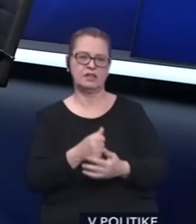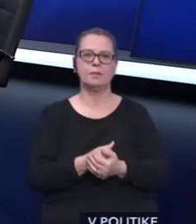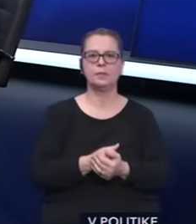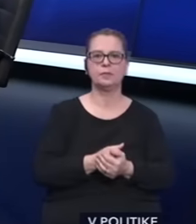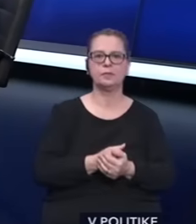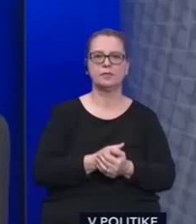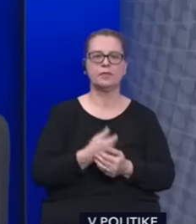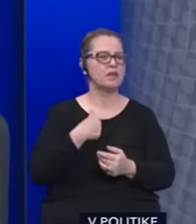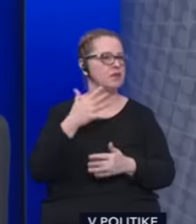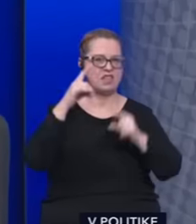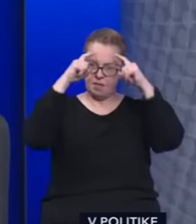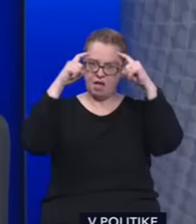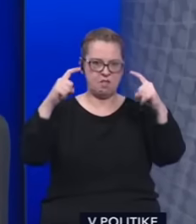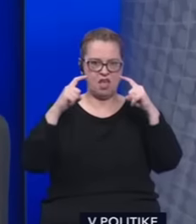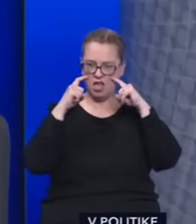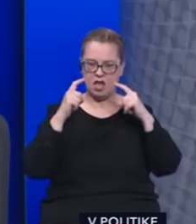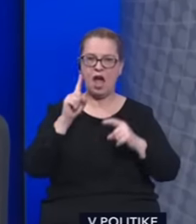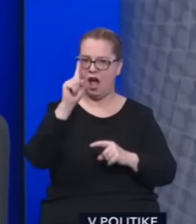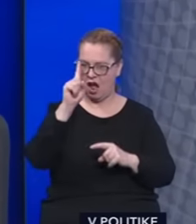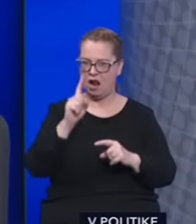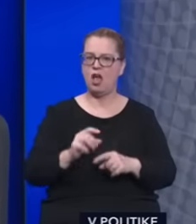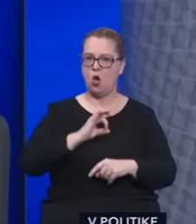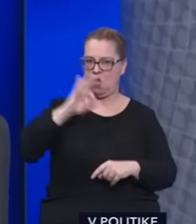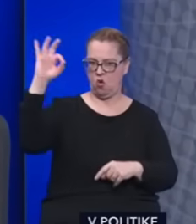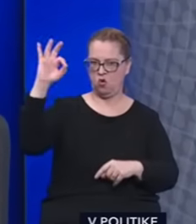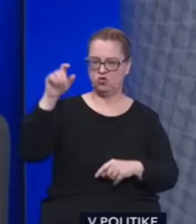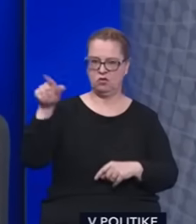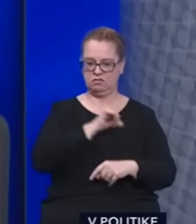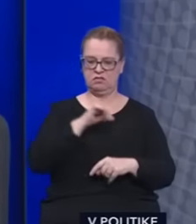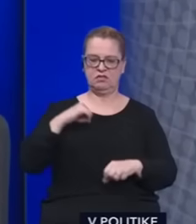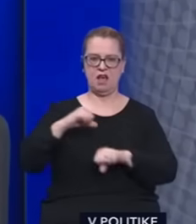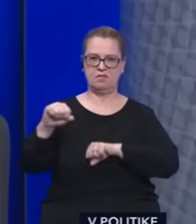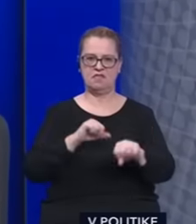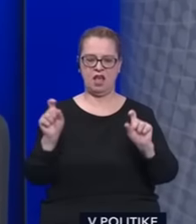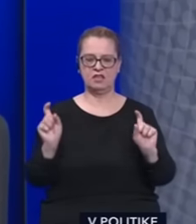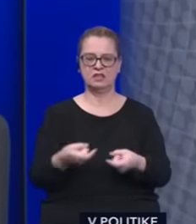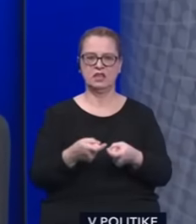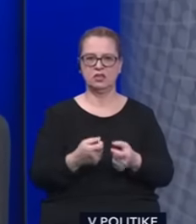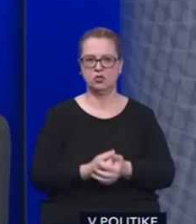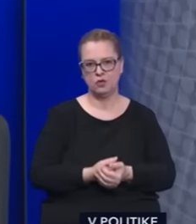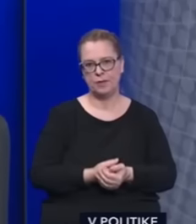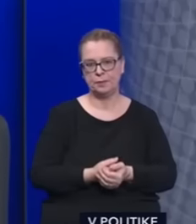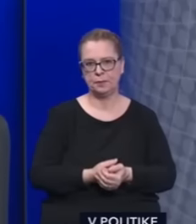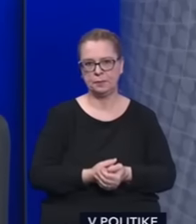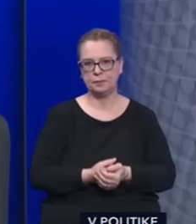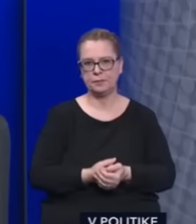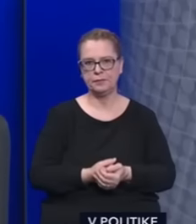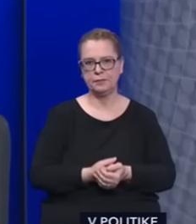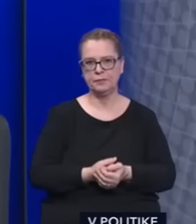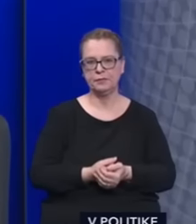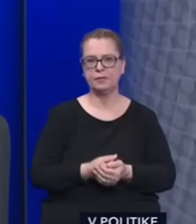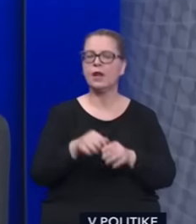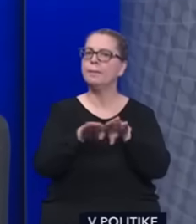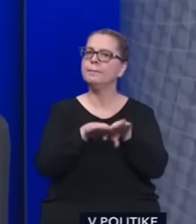oči, ale Ódorová vláda, keď preberajú po nich ministerstva. Veď toto zoskupenie ľudí, vy si viete predstaviť, že